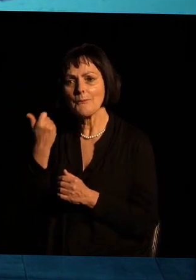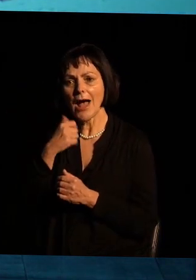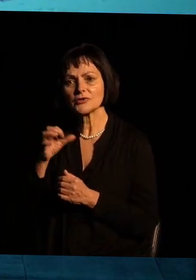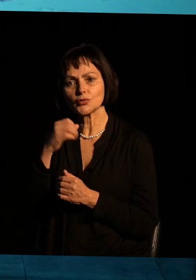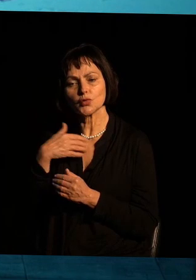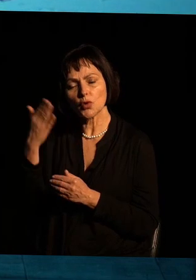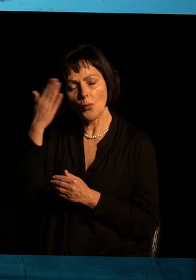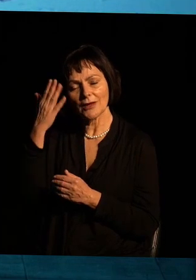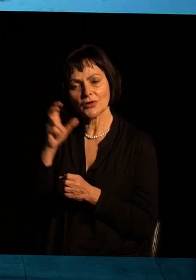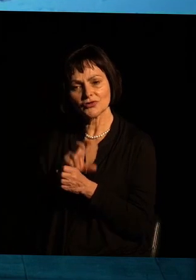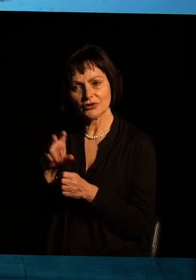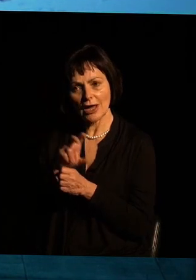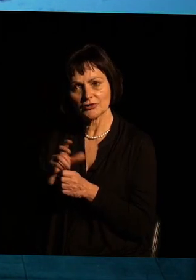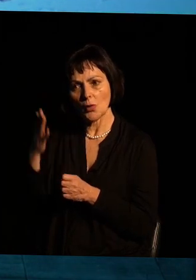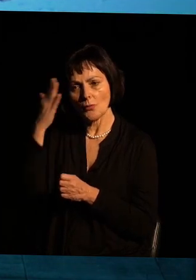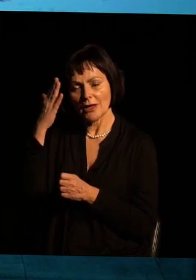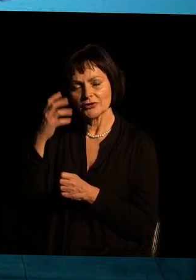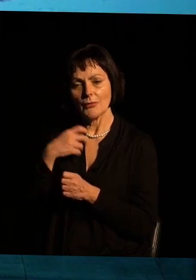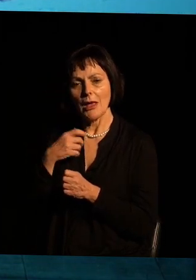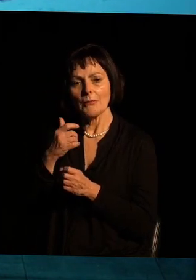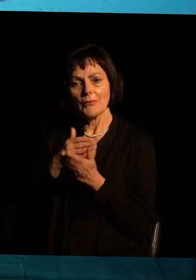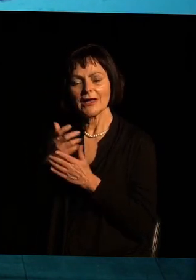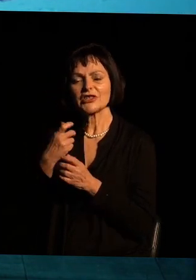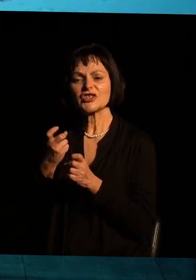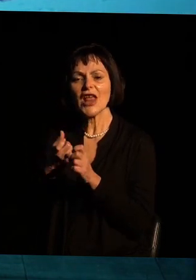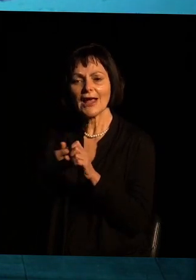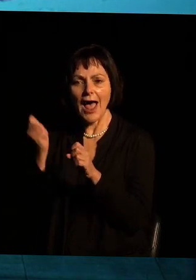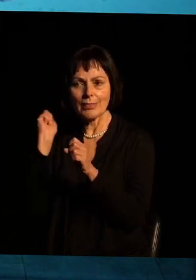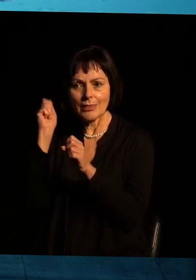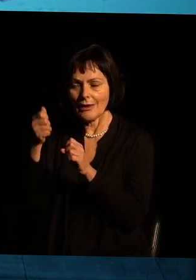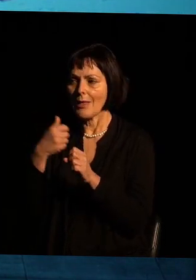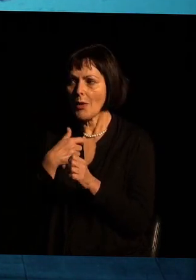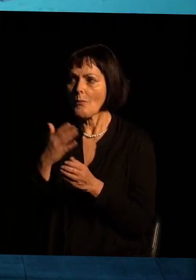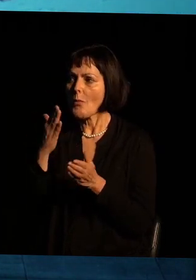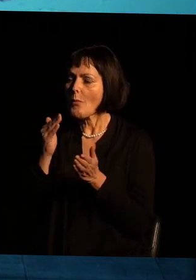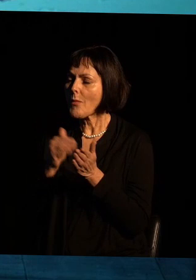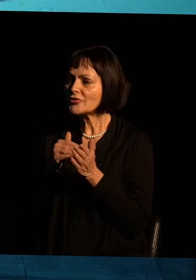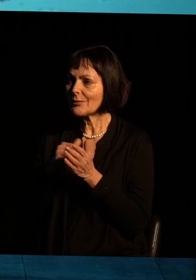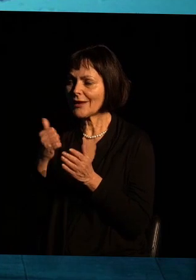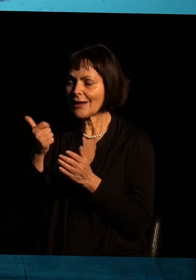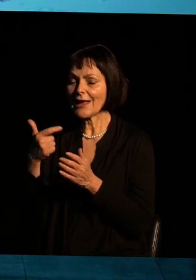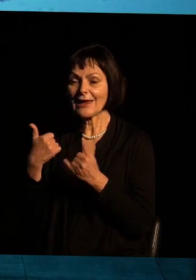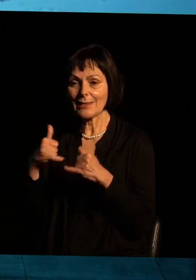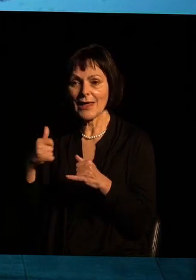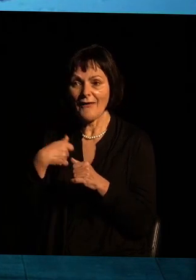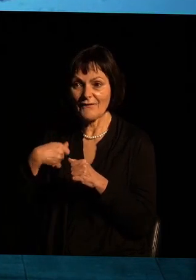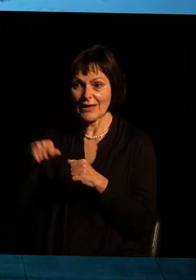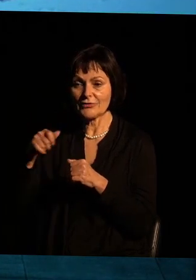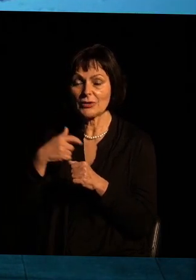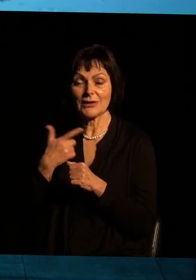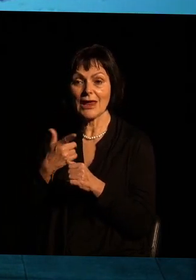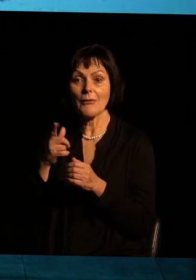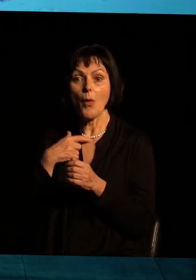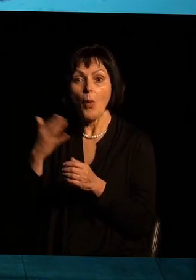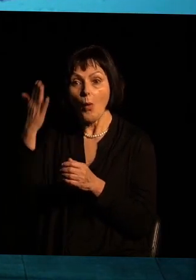duże umiejętności techniczne. Potrafiliśmy się posługiwać czekanem. Zresztą to mi się przydało w paru innych wyprawach, że żeby nie to, że